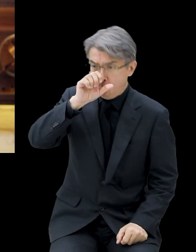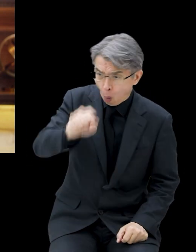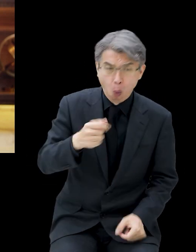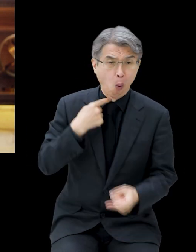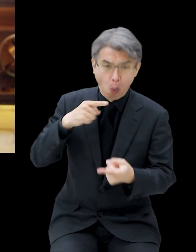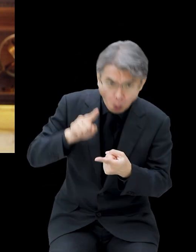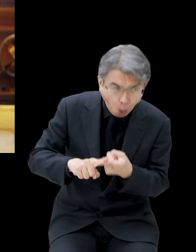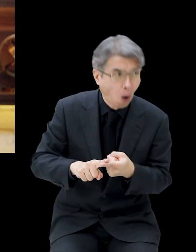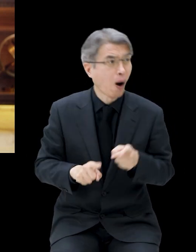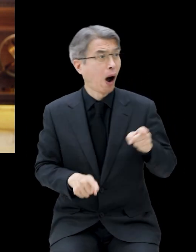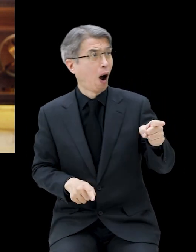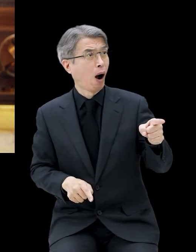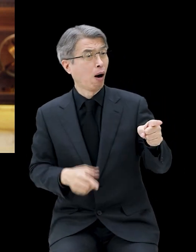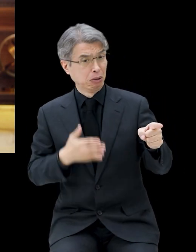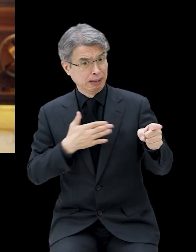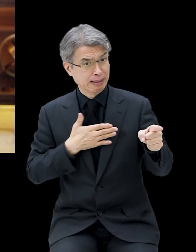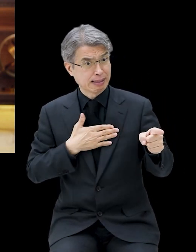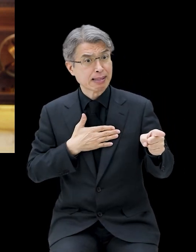보고